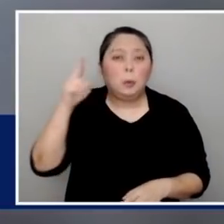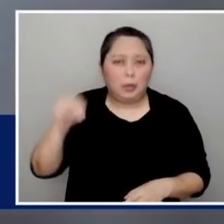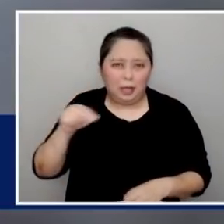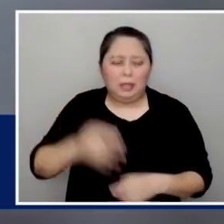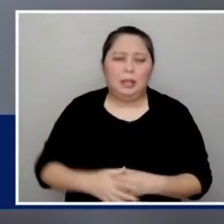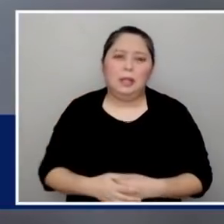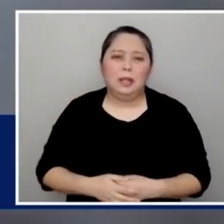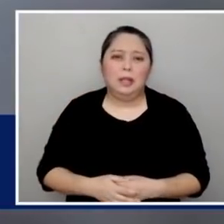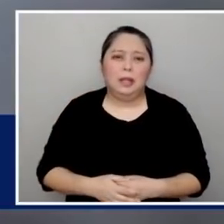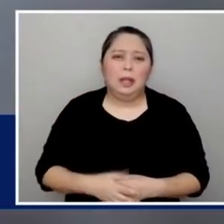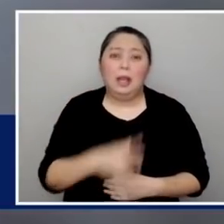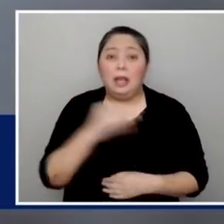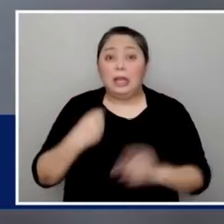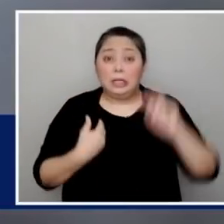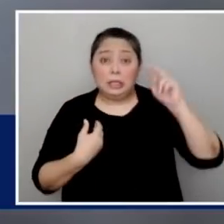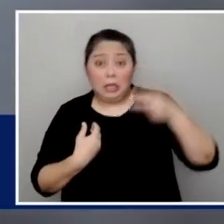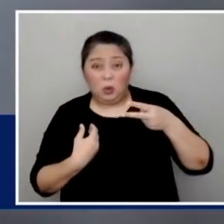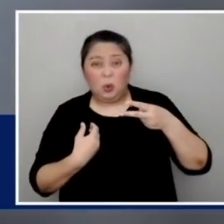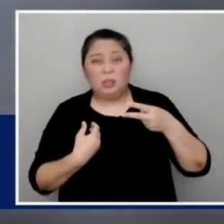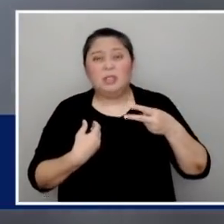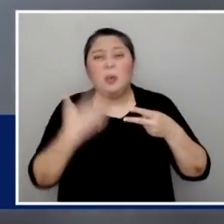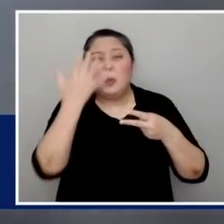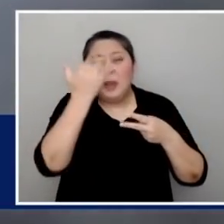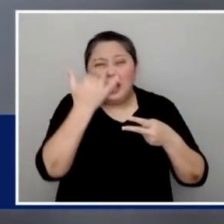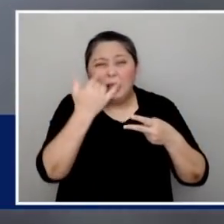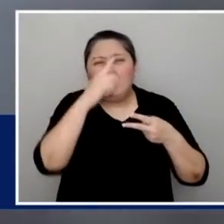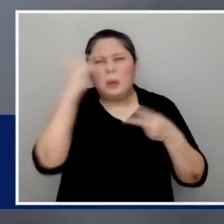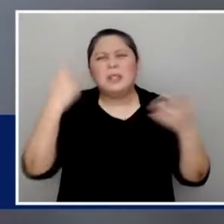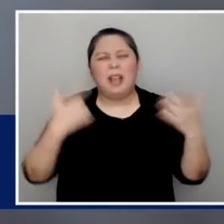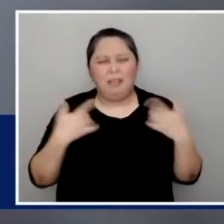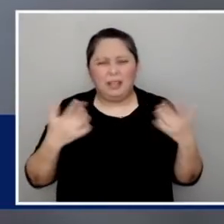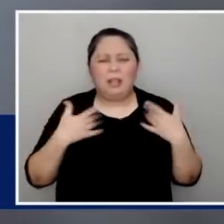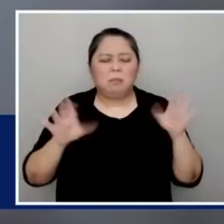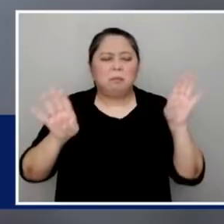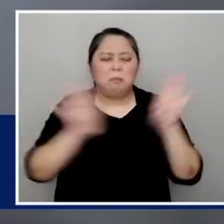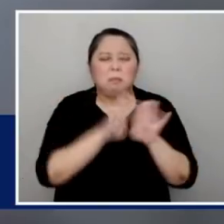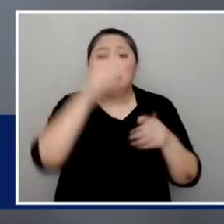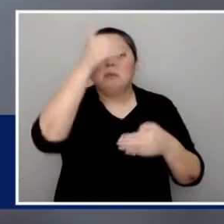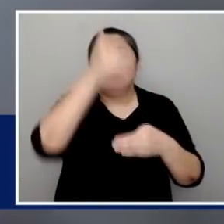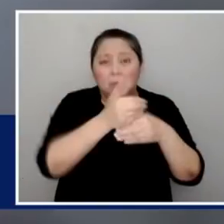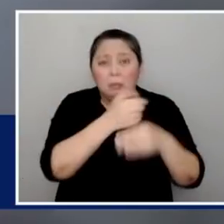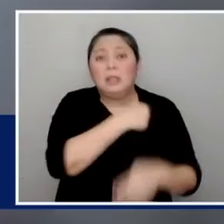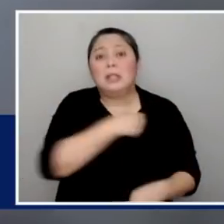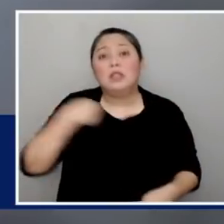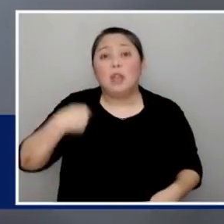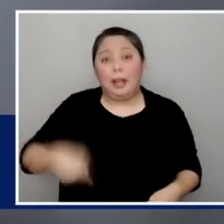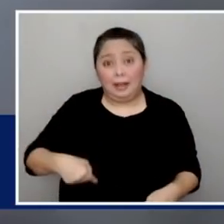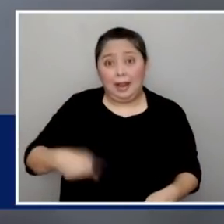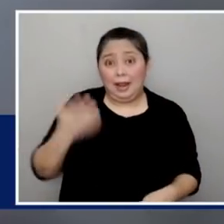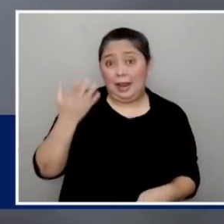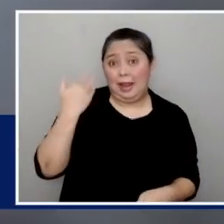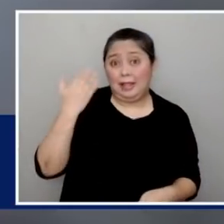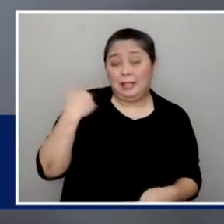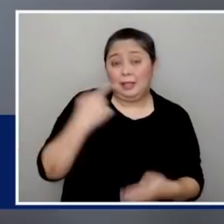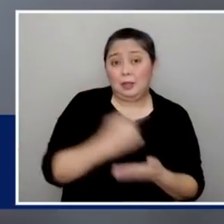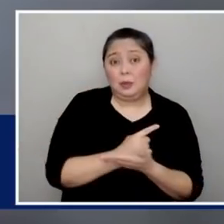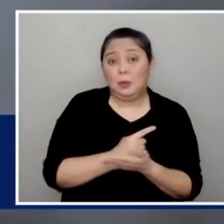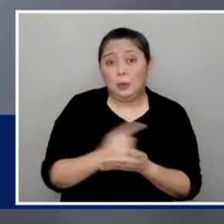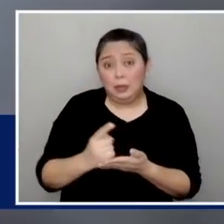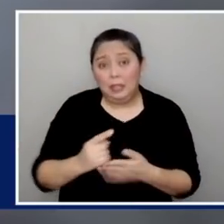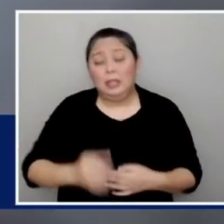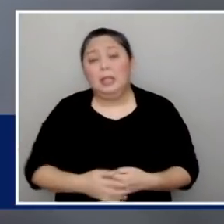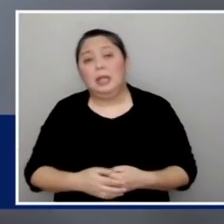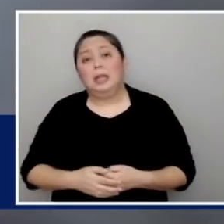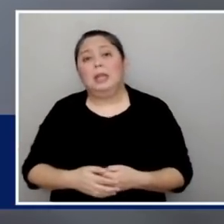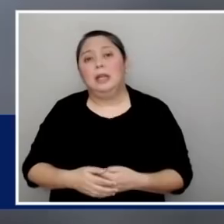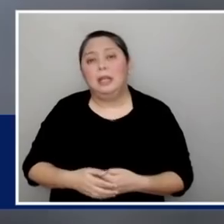sa China do sa mga nakaraang linggo, nagkaroon naman ng ease. Ibig sabihin, lumuwag na yung mga lockdown. So, bumabalik